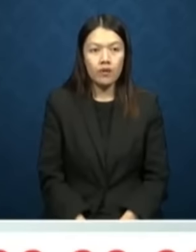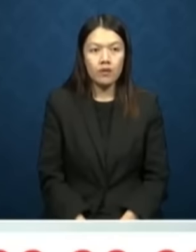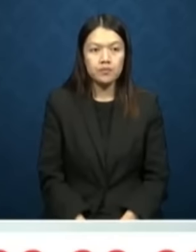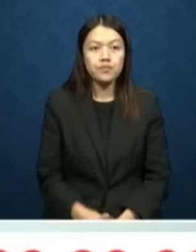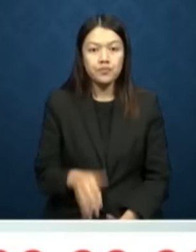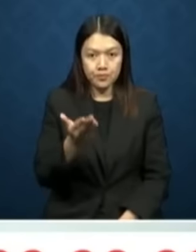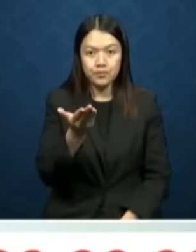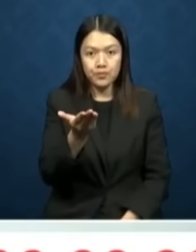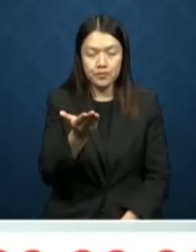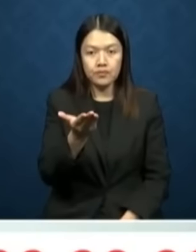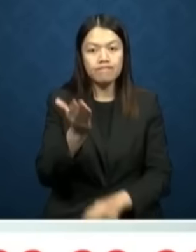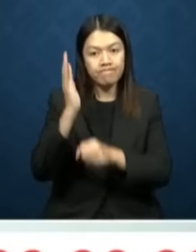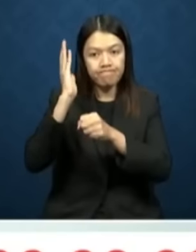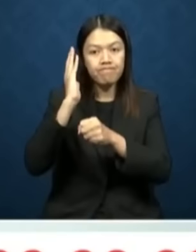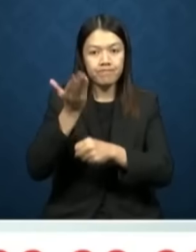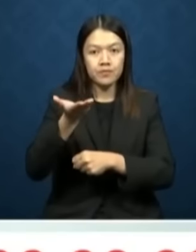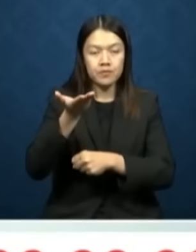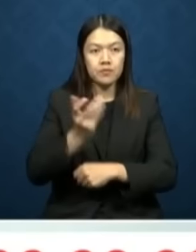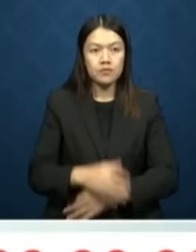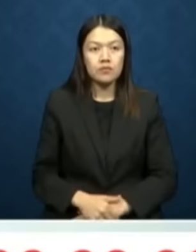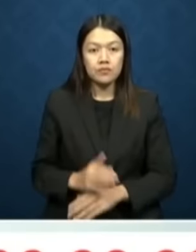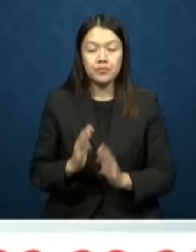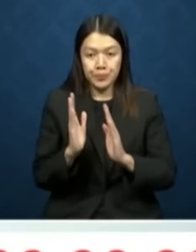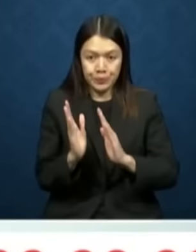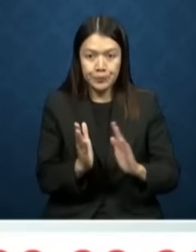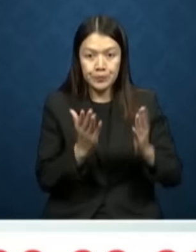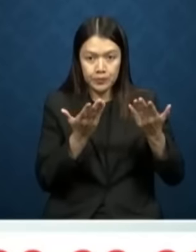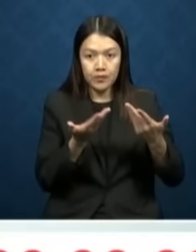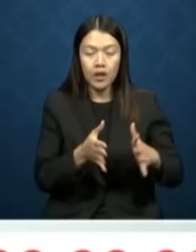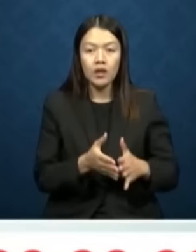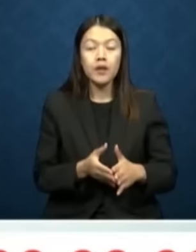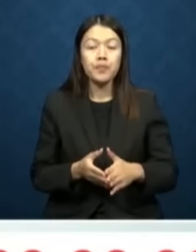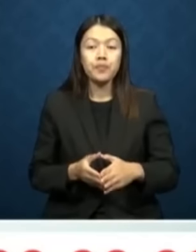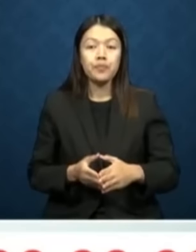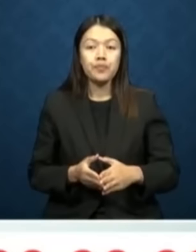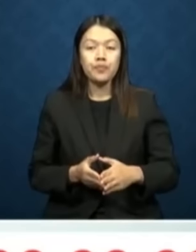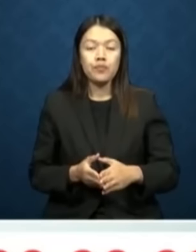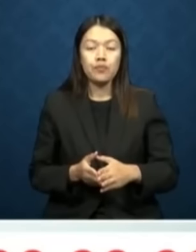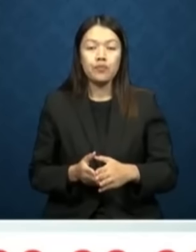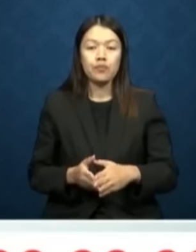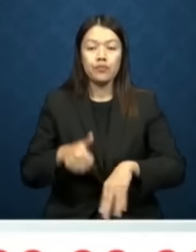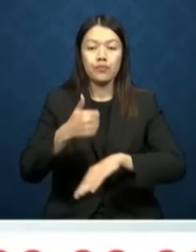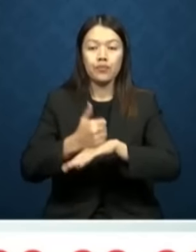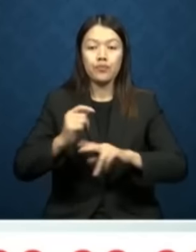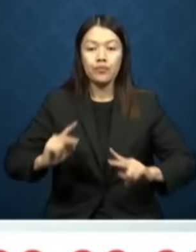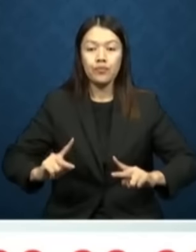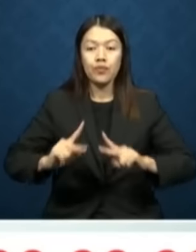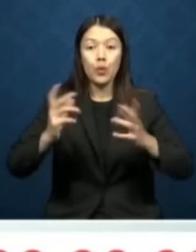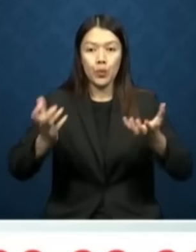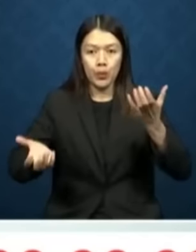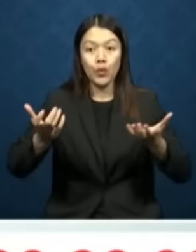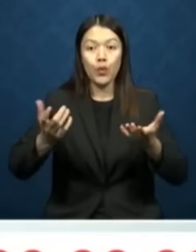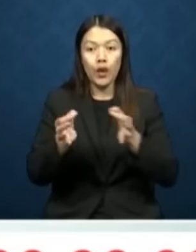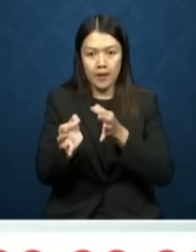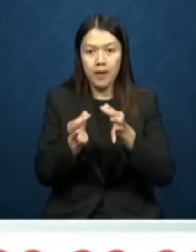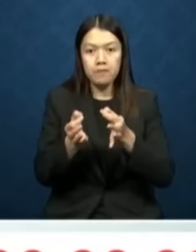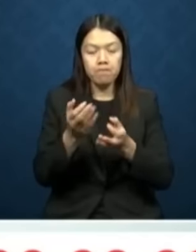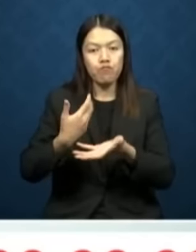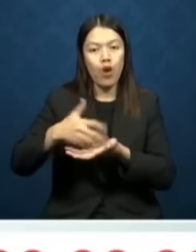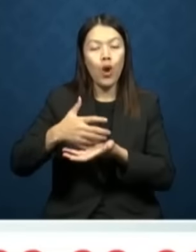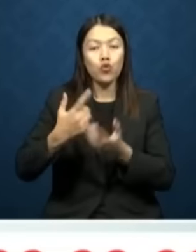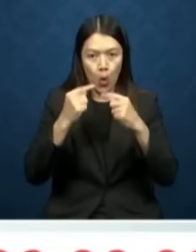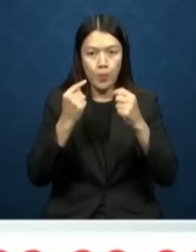เชิญท่านทวินนะครับแล้วเดี๋ยวเสร็จแล้วก็ขอเชิญท่านรัฐมนตรีว่าการกระทรวงยุติธรรมตอบชี้แจงเชิญครับ